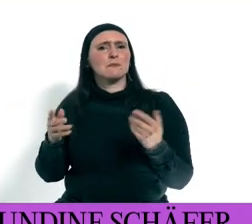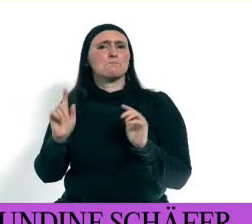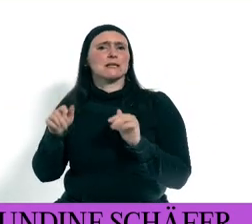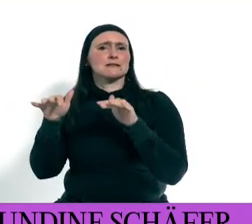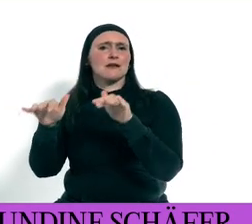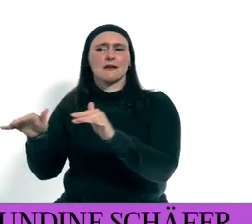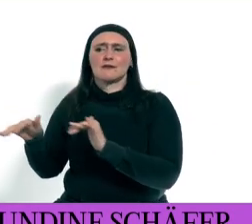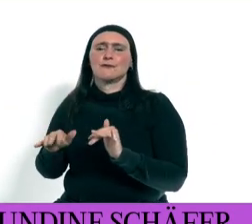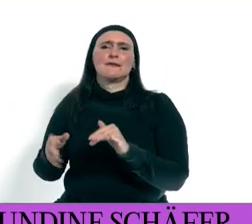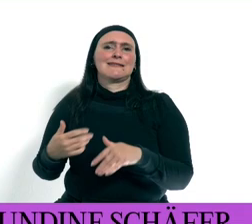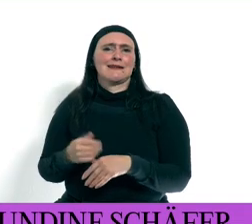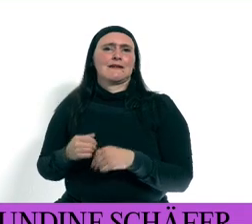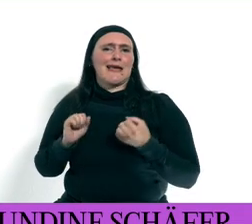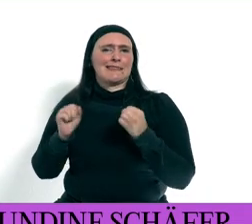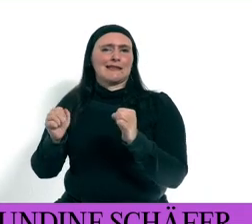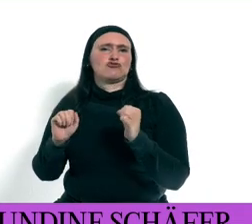treibstofffrei hierher zu bringen.